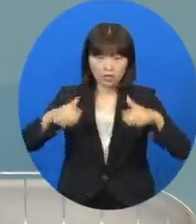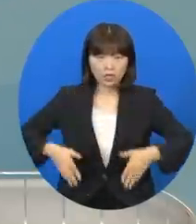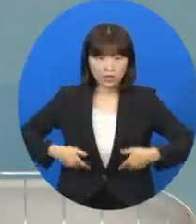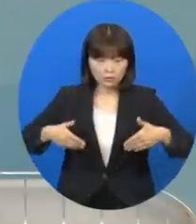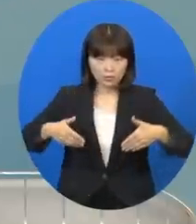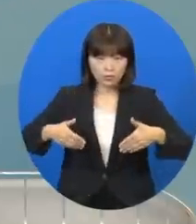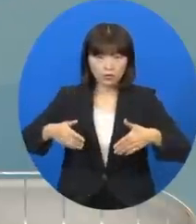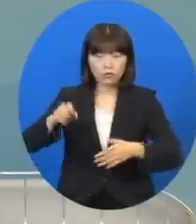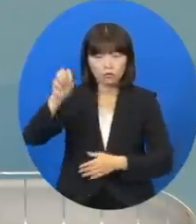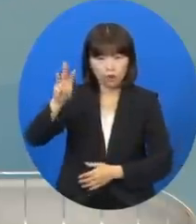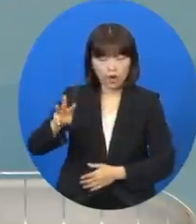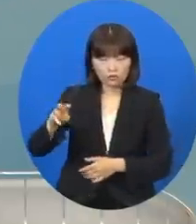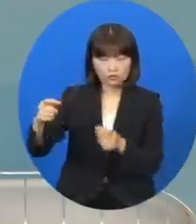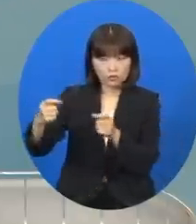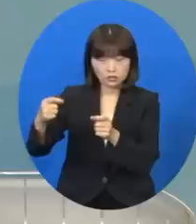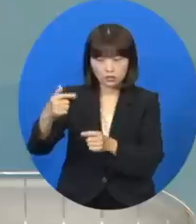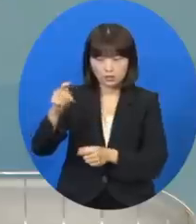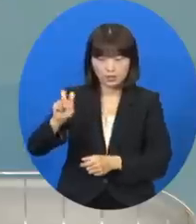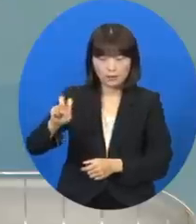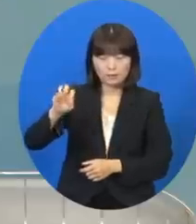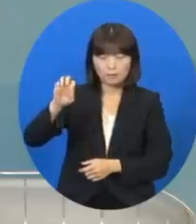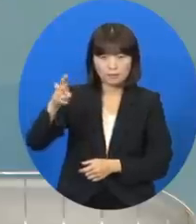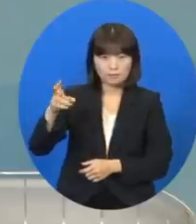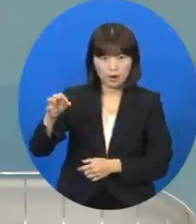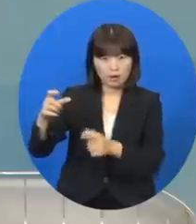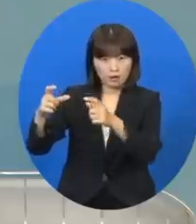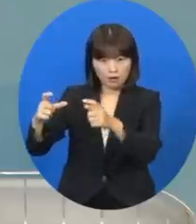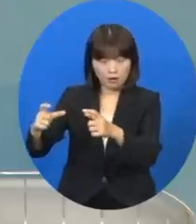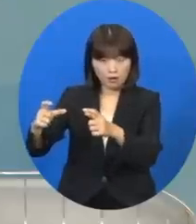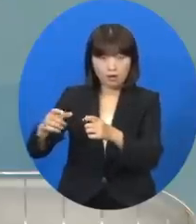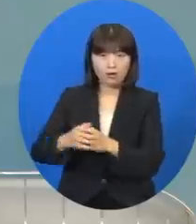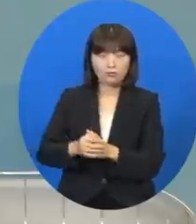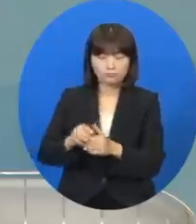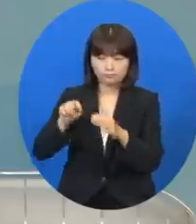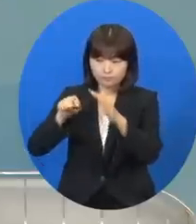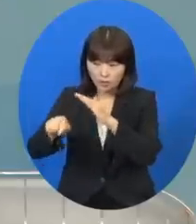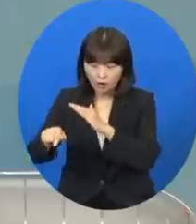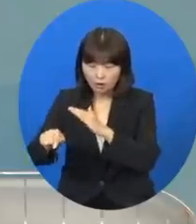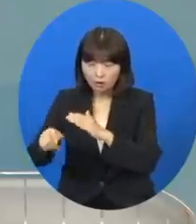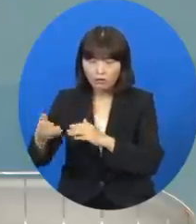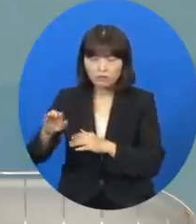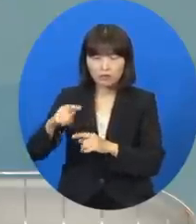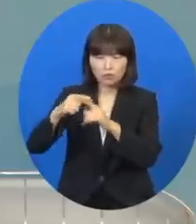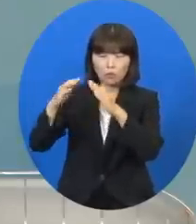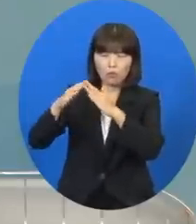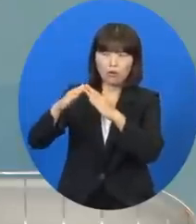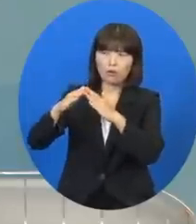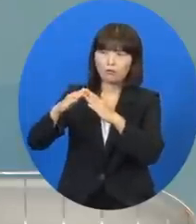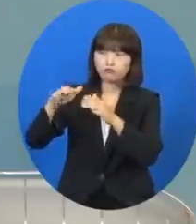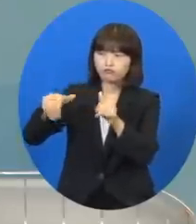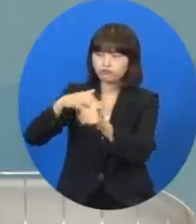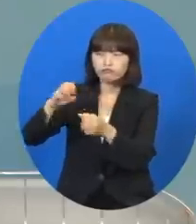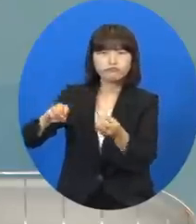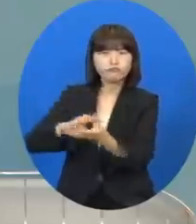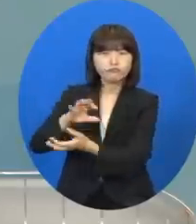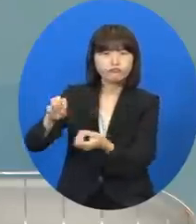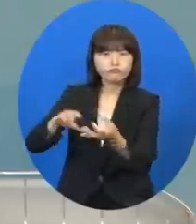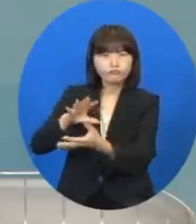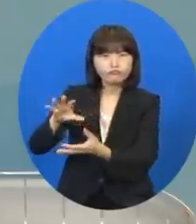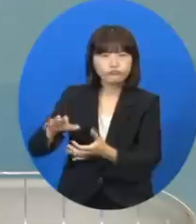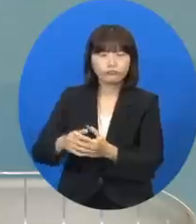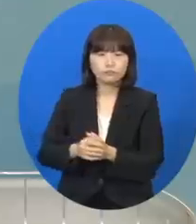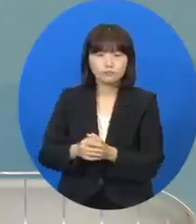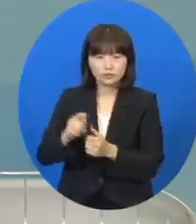곳에 교회 부임해 갔는데 교회 분위기가 아주 어수선하더래요. 그 교회에서 가장 신앙생활을